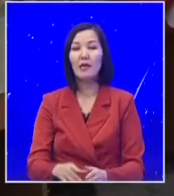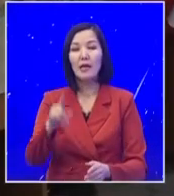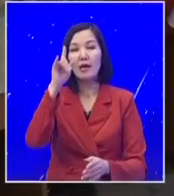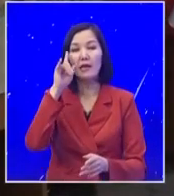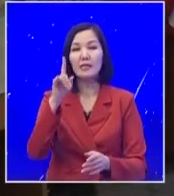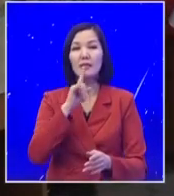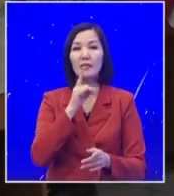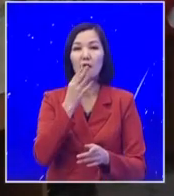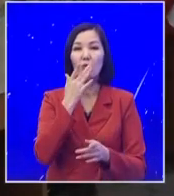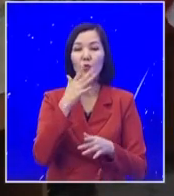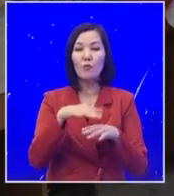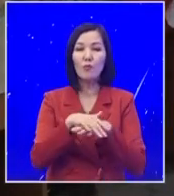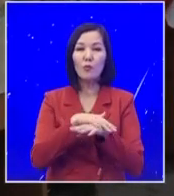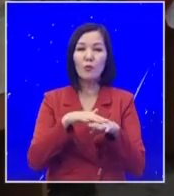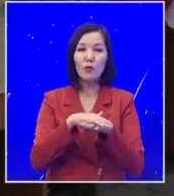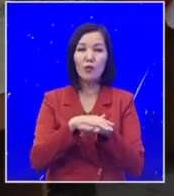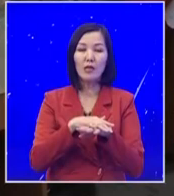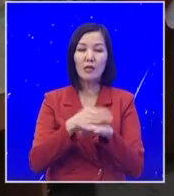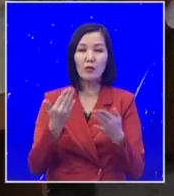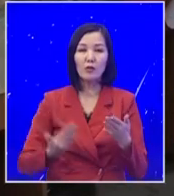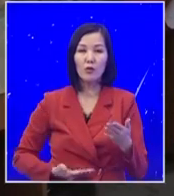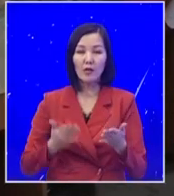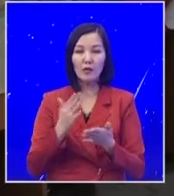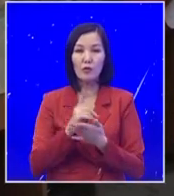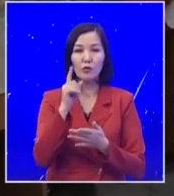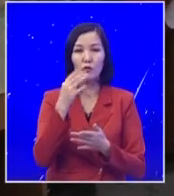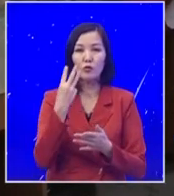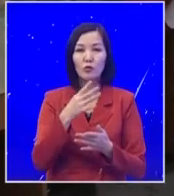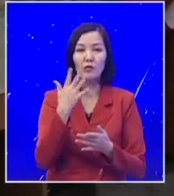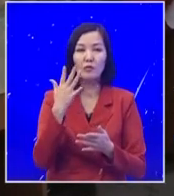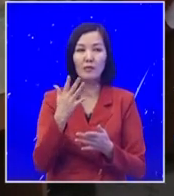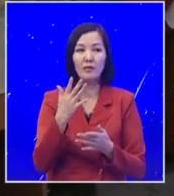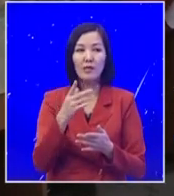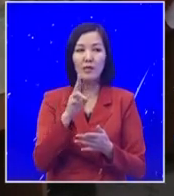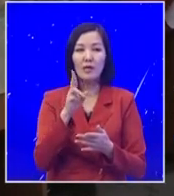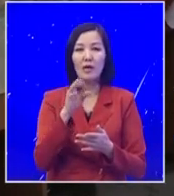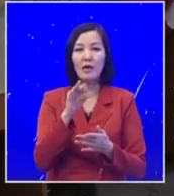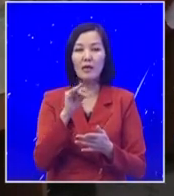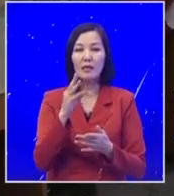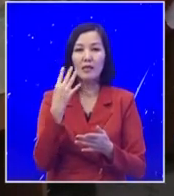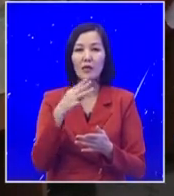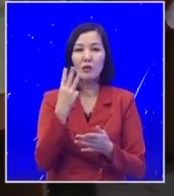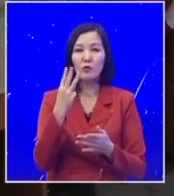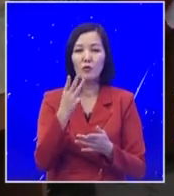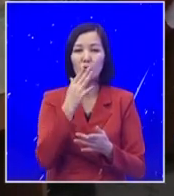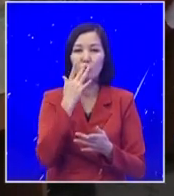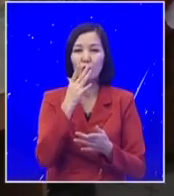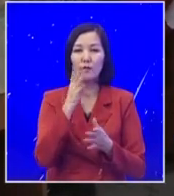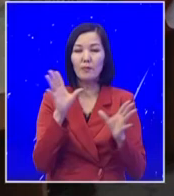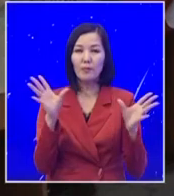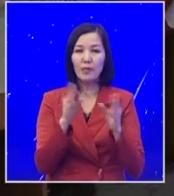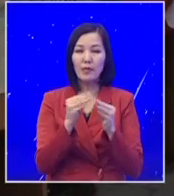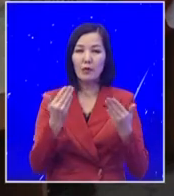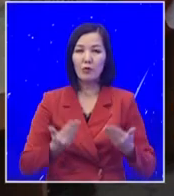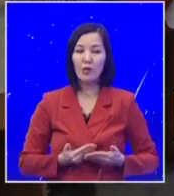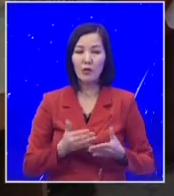ұлттық мемлекет, 135-тен астам жағы ұлттар тұрып атыр. Осы Қаратал ауданының өзінде 43 жағы ұлт бірге тұрып атыр,